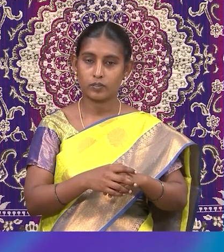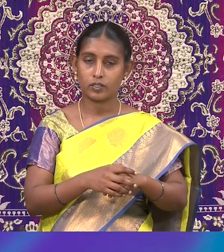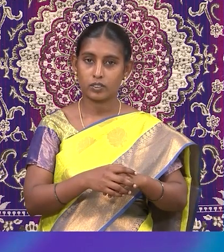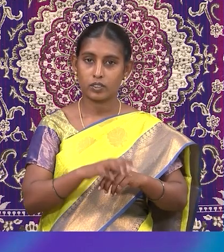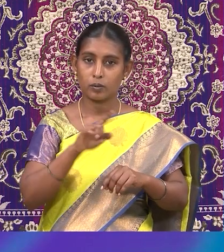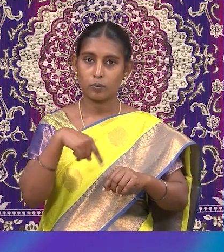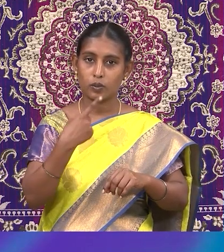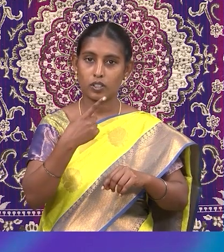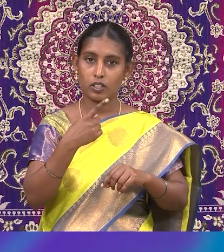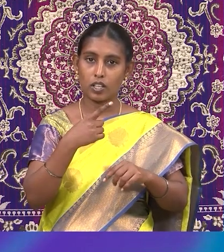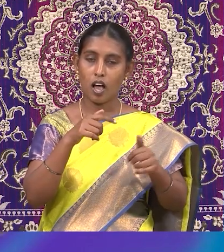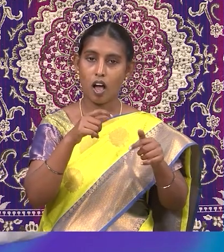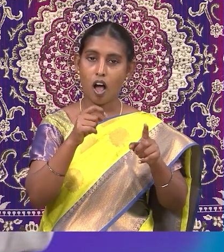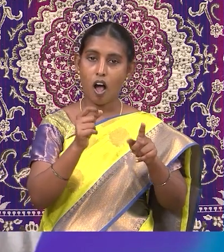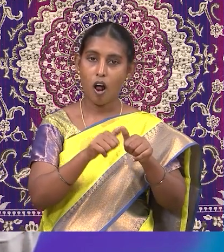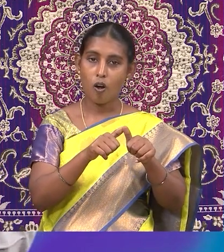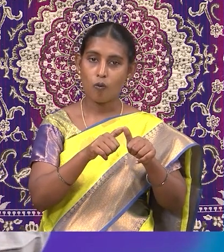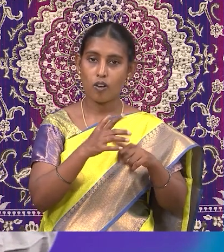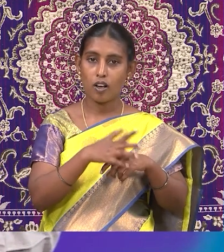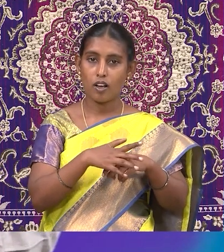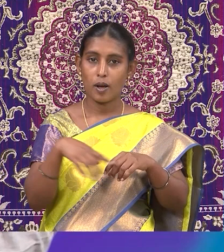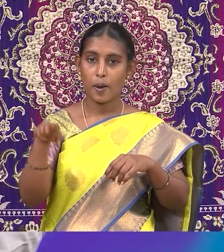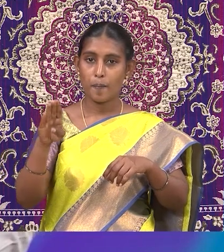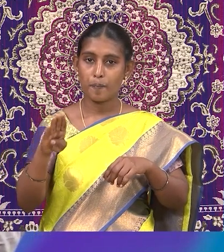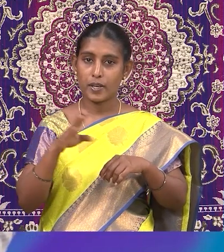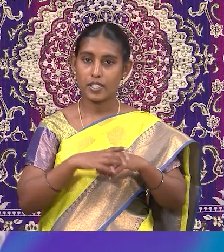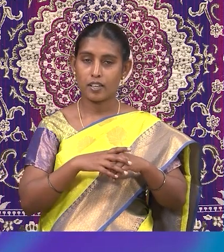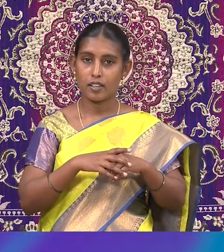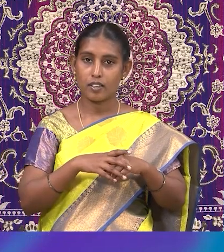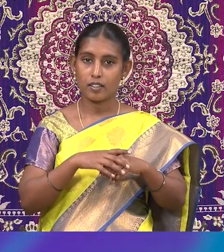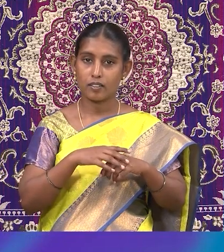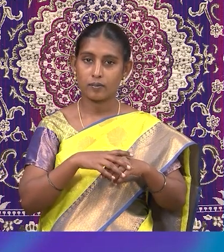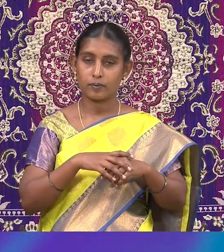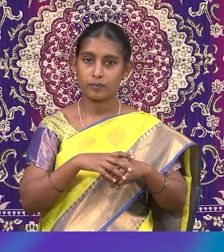மூலங்களுக்கு ஆல்ஃபா பீட்டா என்று பெயர் கொடுத்தால் மூலங்களின் கூடுதல் பலன்